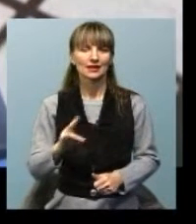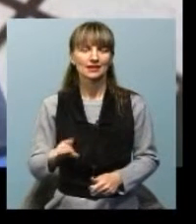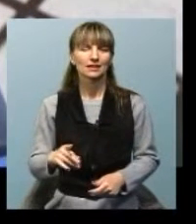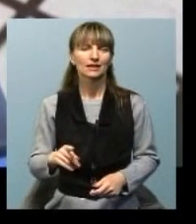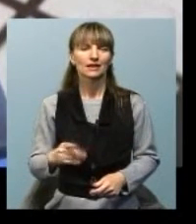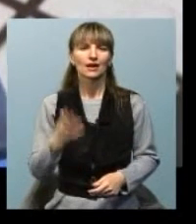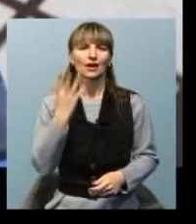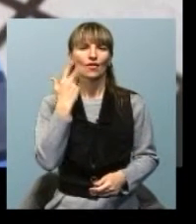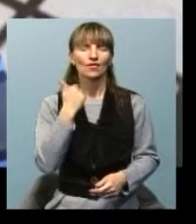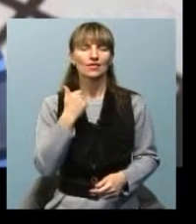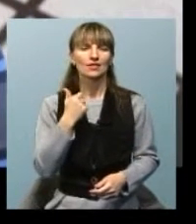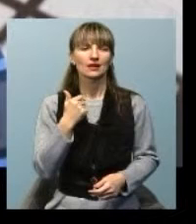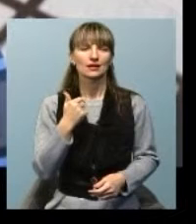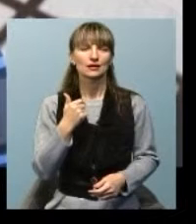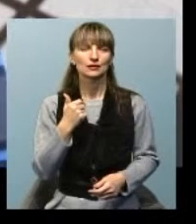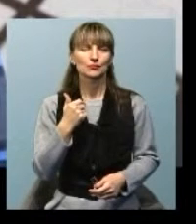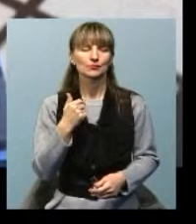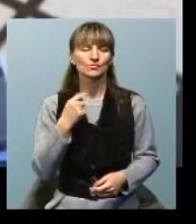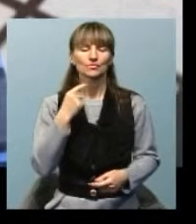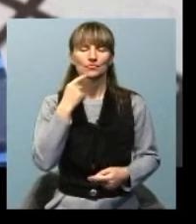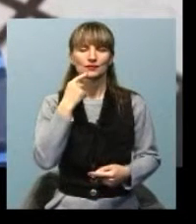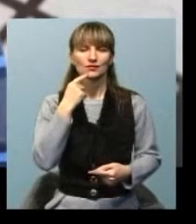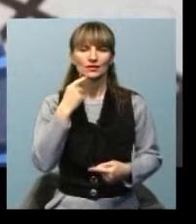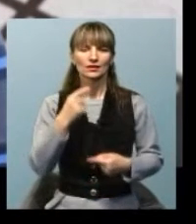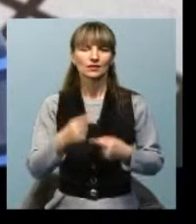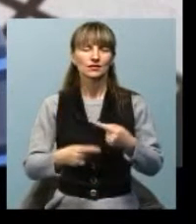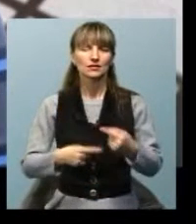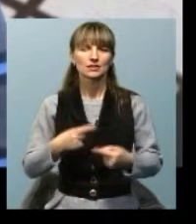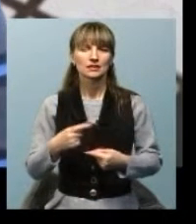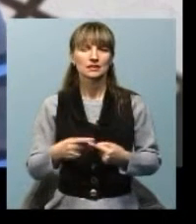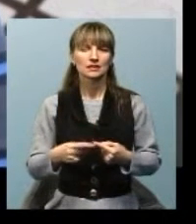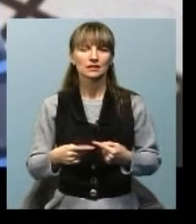Когда всегда там